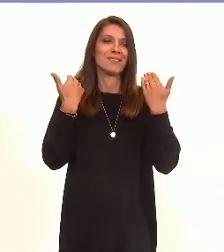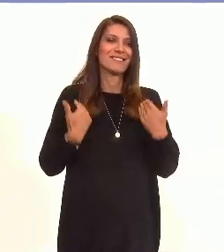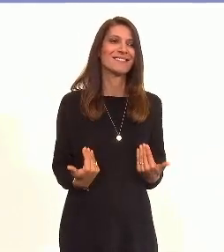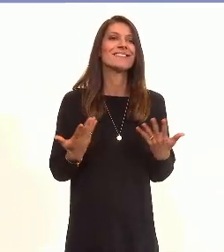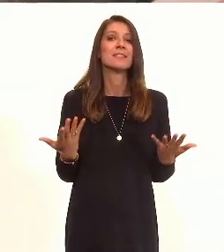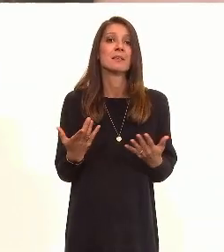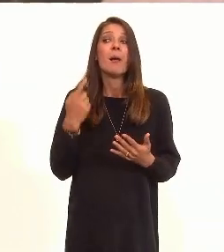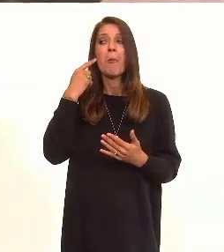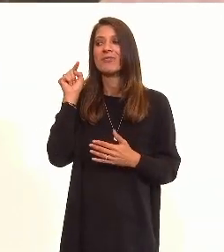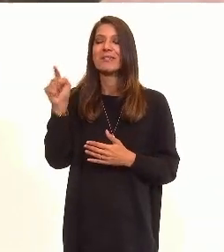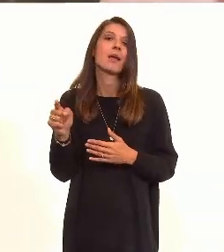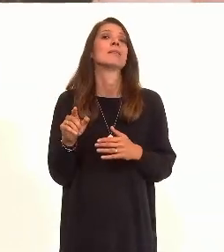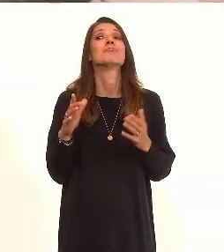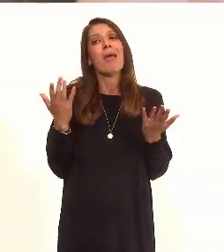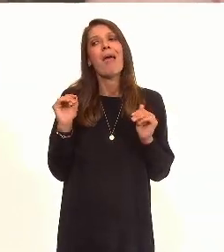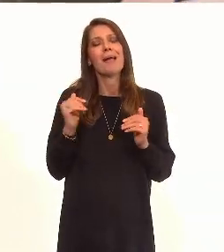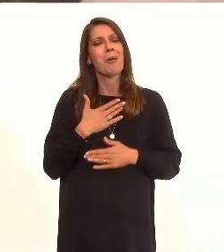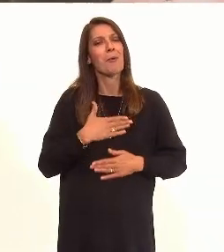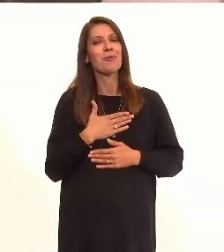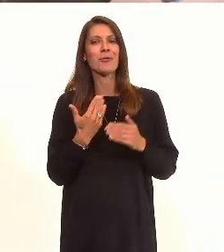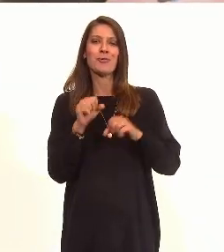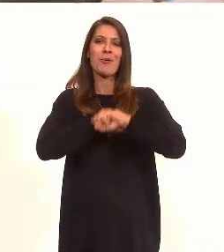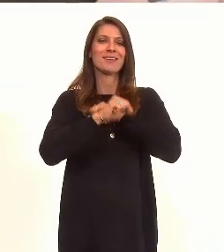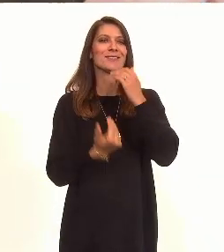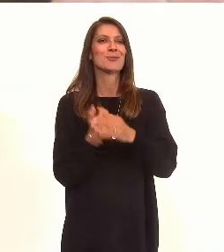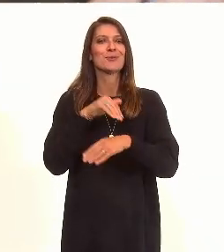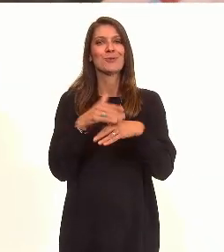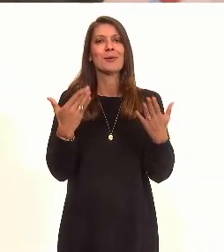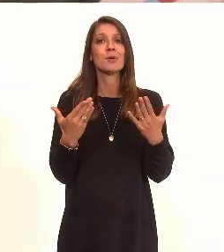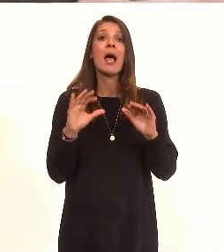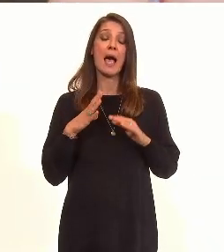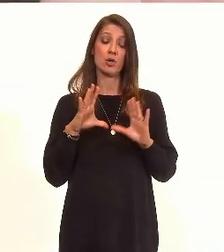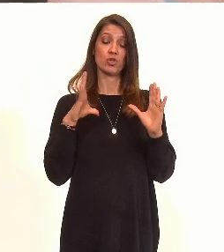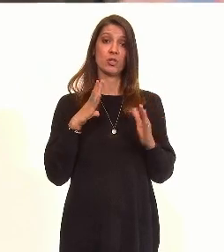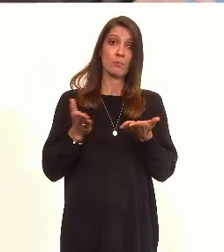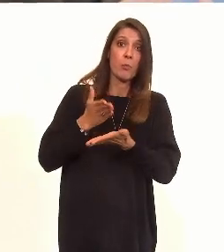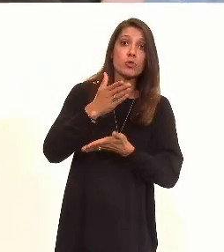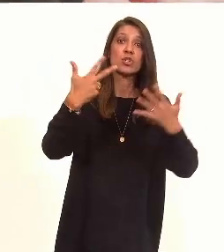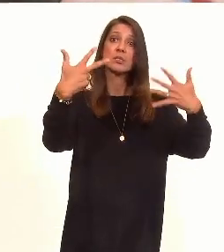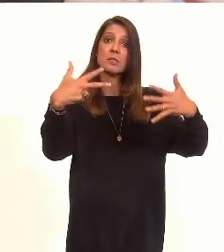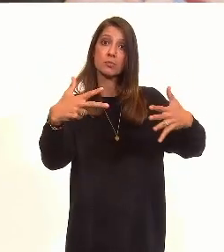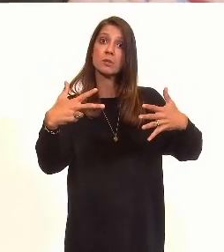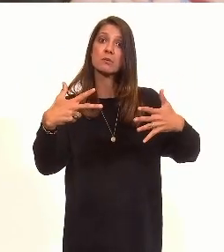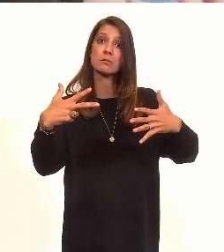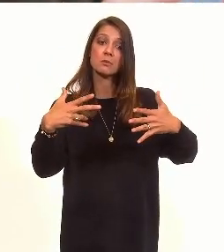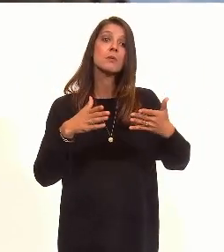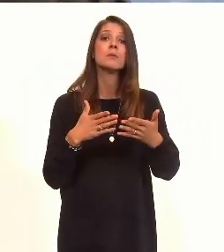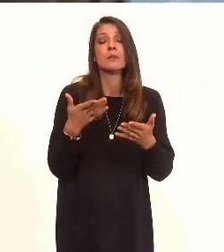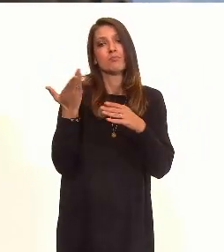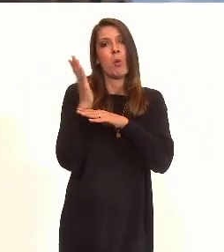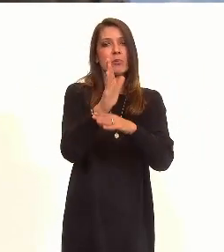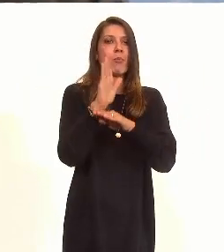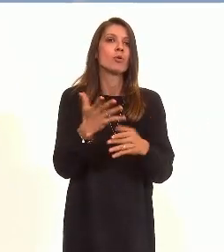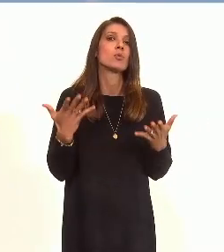qu'elle sera très heureuse de cette journée. S'agissant de ces 18 projets d'innovation, ces 18 lauréats qu'on va apprendre à mieux connaître aujourd'hui, ils ont un